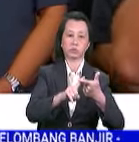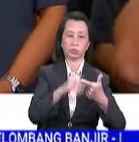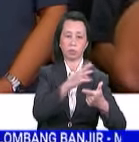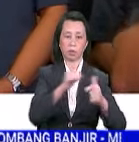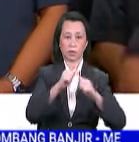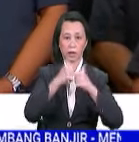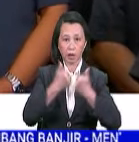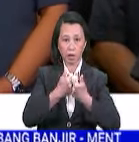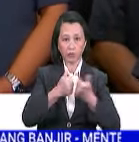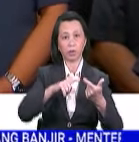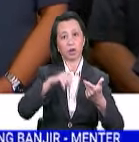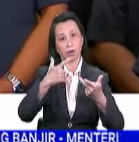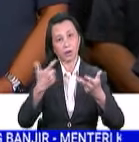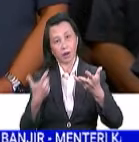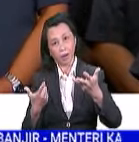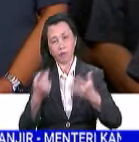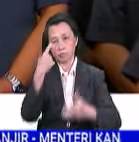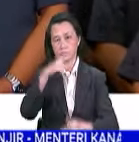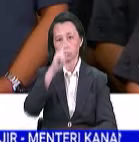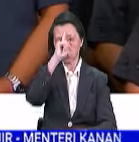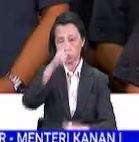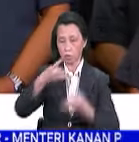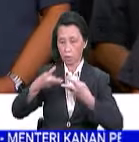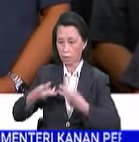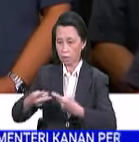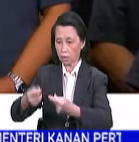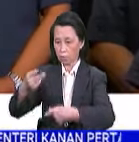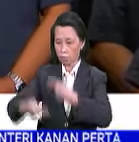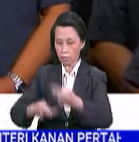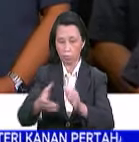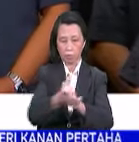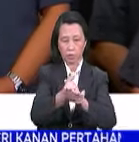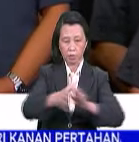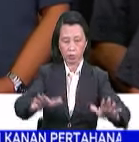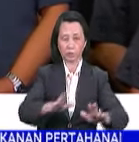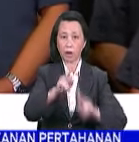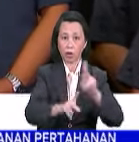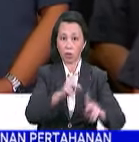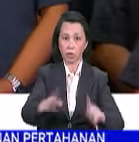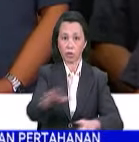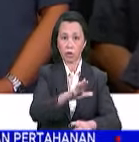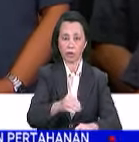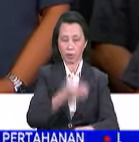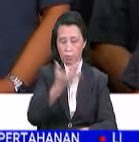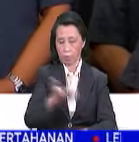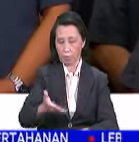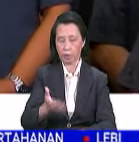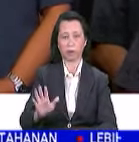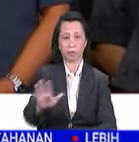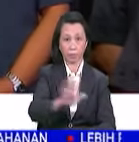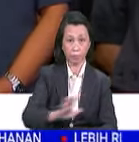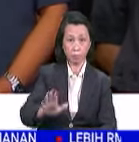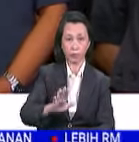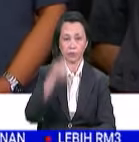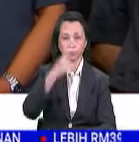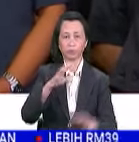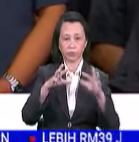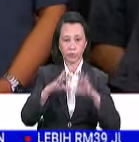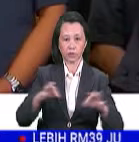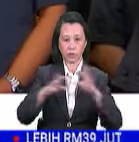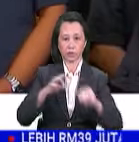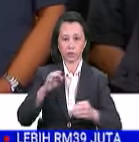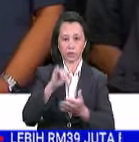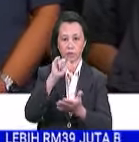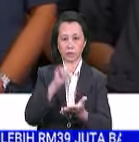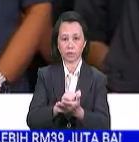dan agensi-agensi lain bagi memastikan kelancaran proses penyelamat penduduk serta harta benda mereka. Dan untuk kita bercerita dengan lebih lanjut mengenai